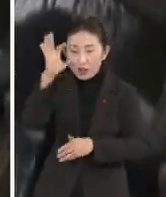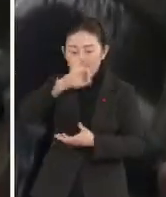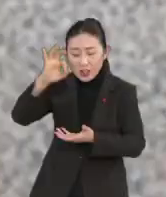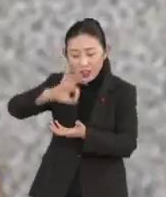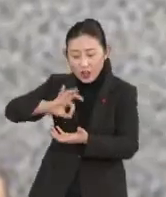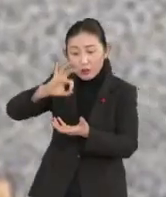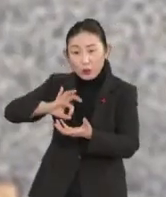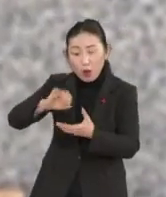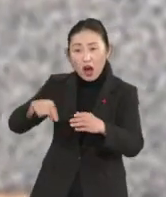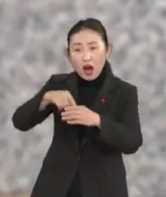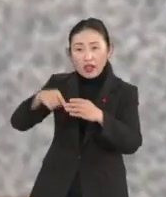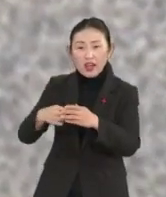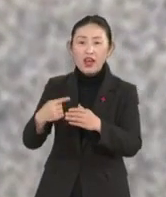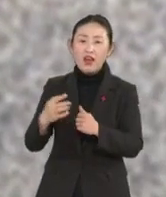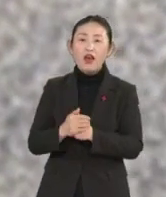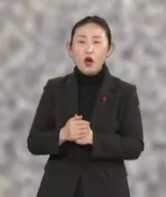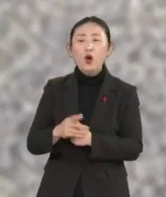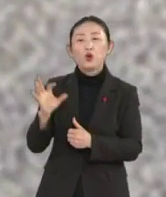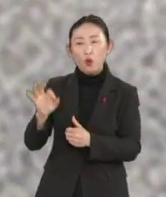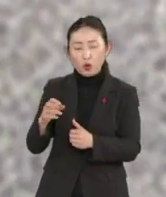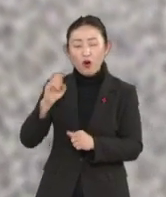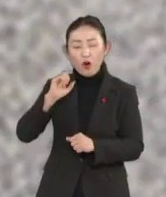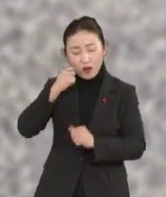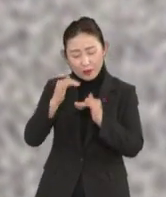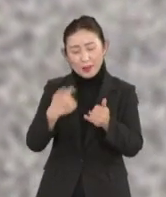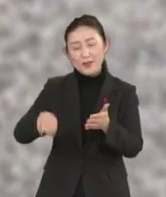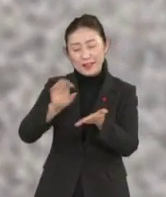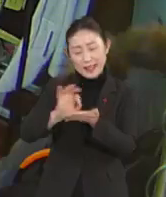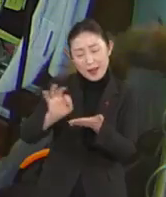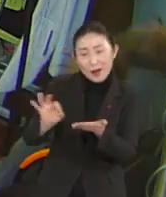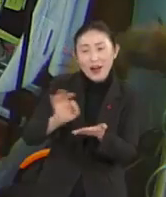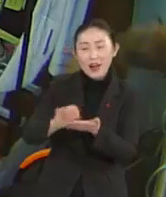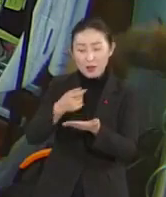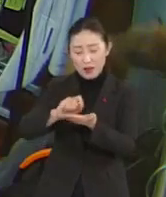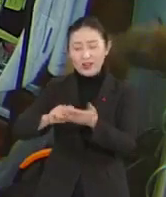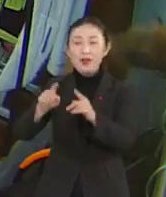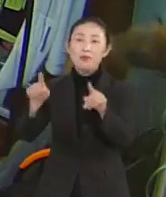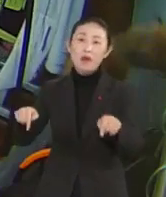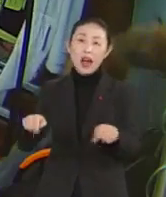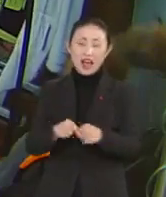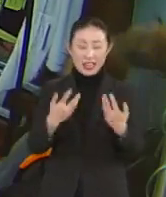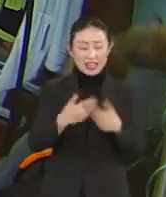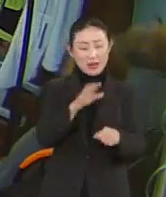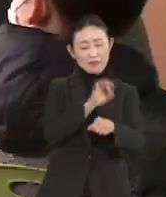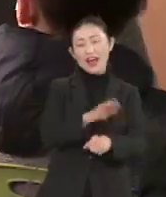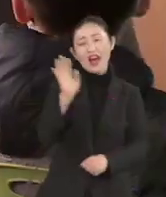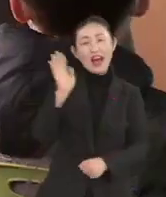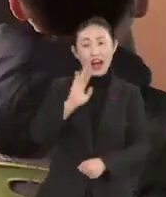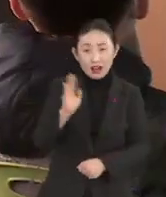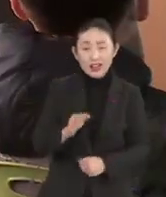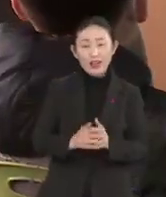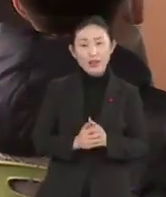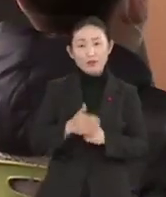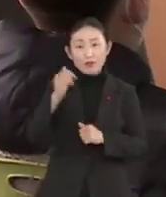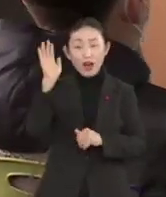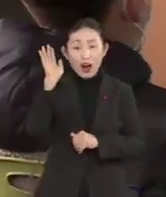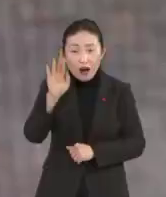이웃을 위해서 달라는 손편지가 들어 있었습니다 게임기를 사려고 모은 돈을 선뜻 기부한 형제들은 모교